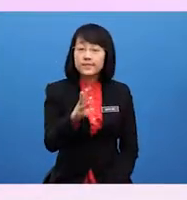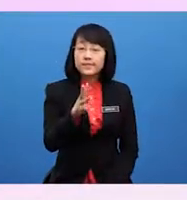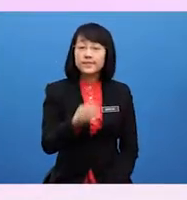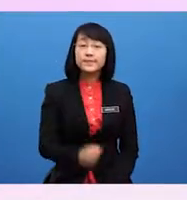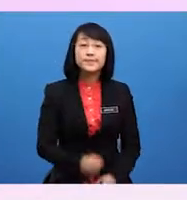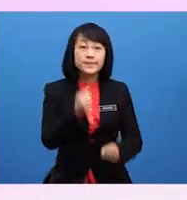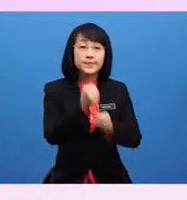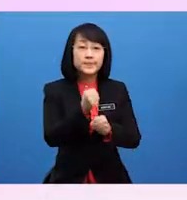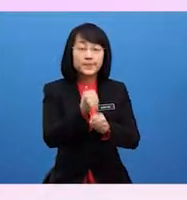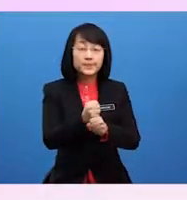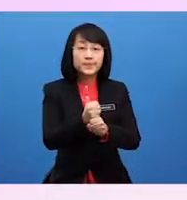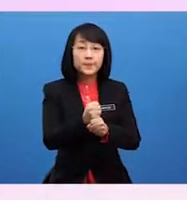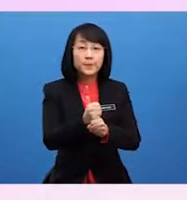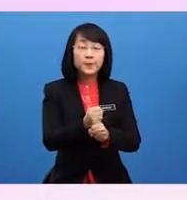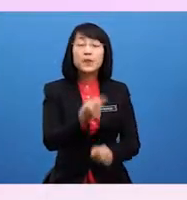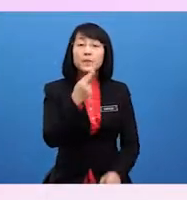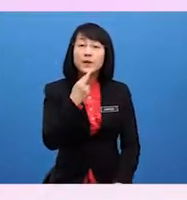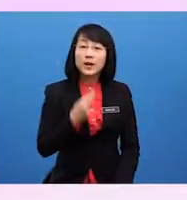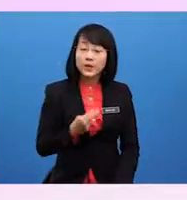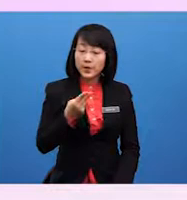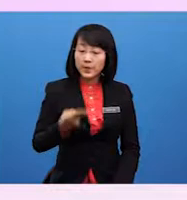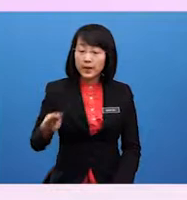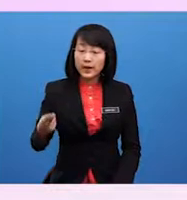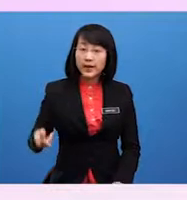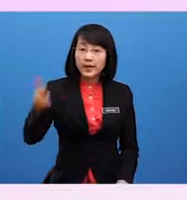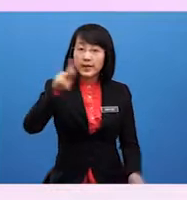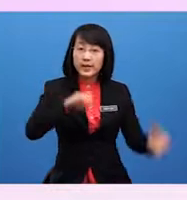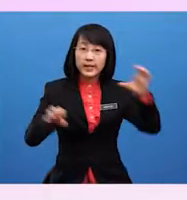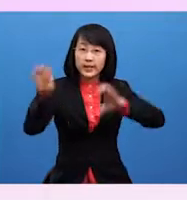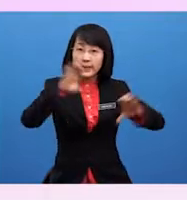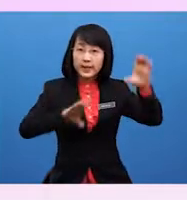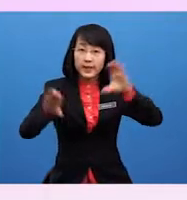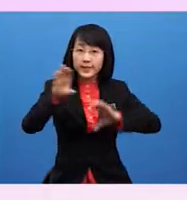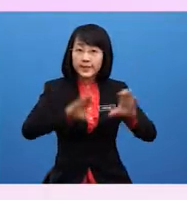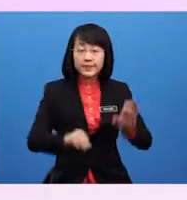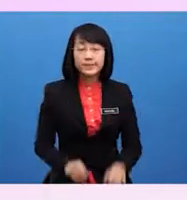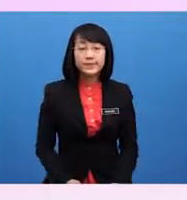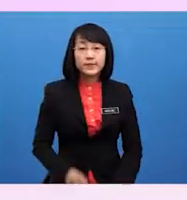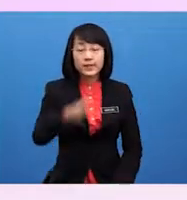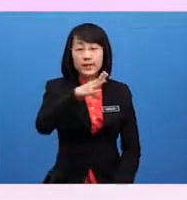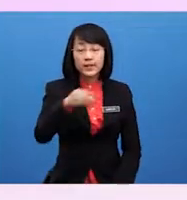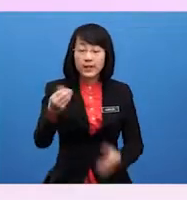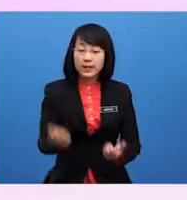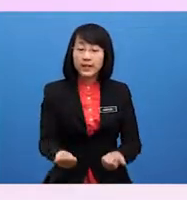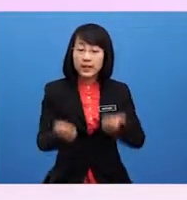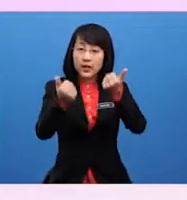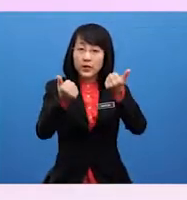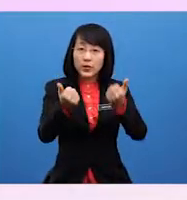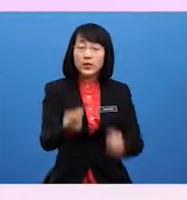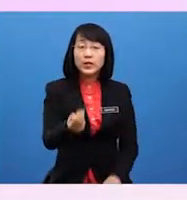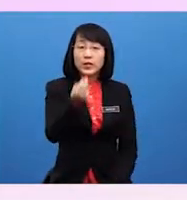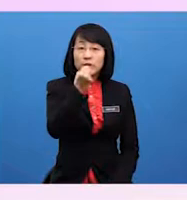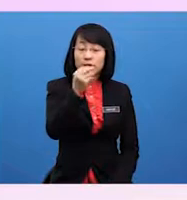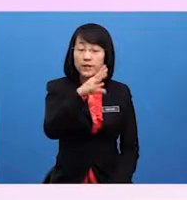bertindak sebagai pelarut bahan kimia dan medium bagi pengangkutan nutrien dan oksigen